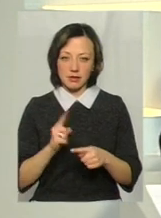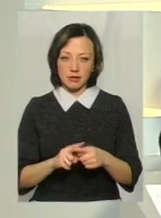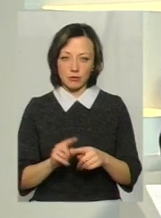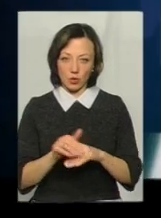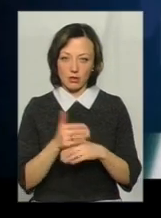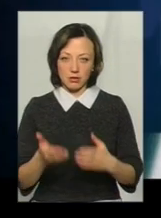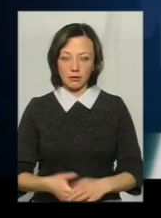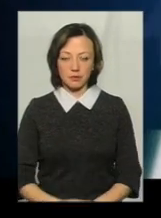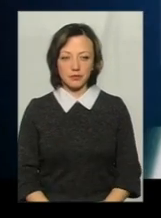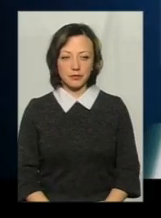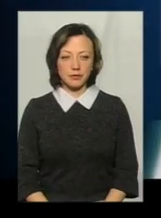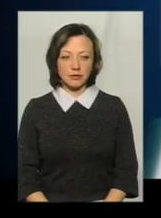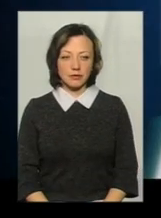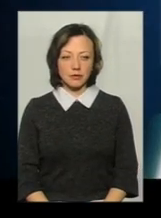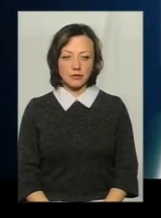ласка.